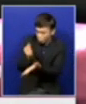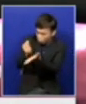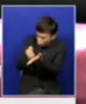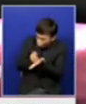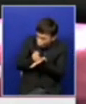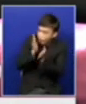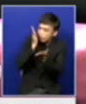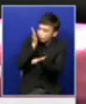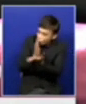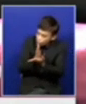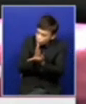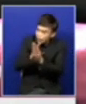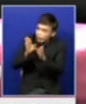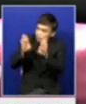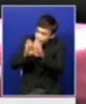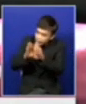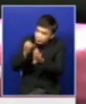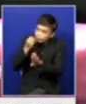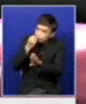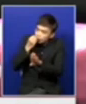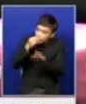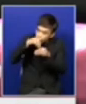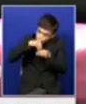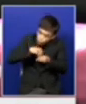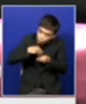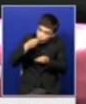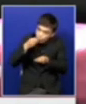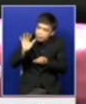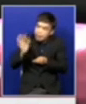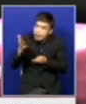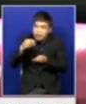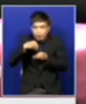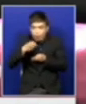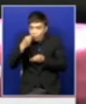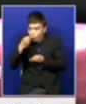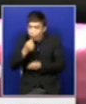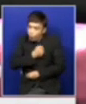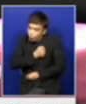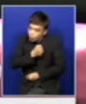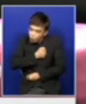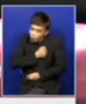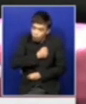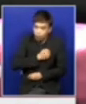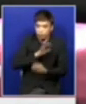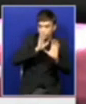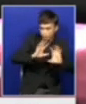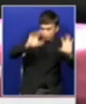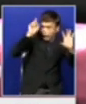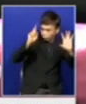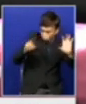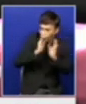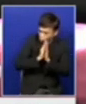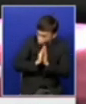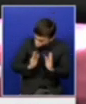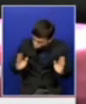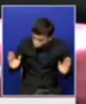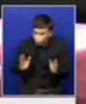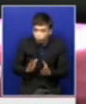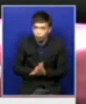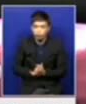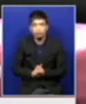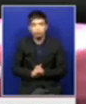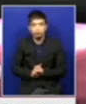อดมื้อกินมื้อยอมหยุดอยู่กับบ้านและแบกภาระความฝืดเคืองทางเศรษฐกิจไว้เองต่างห